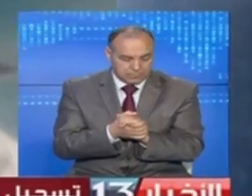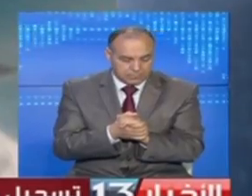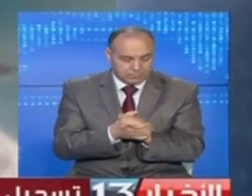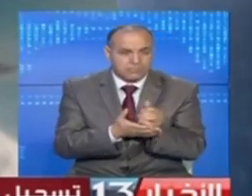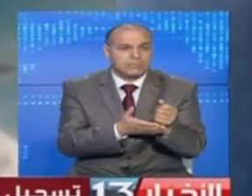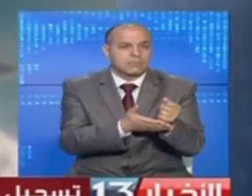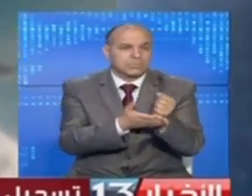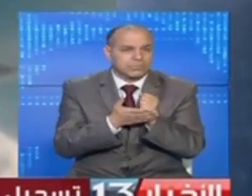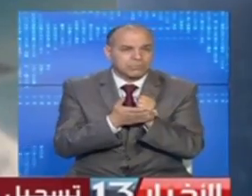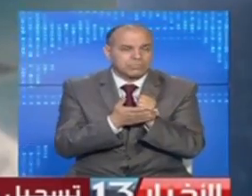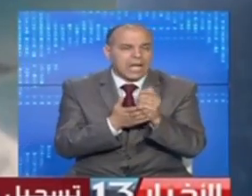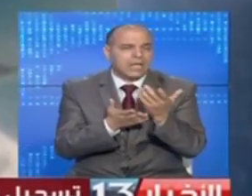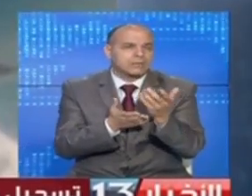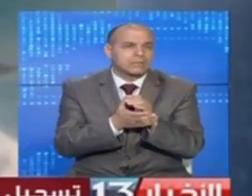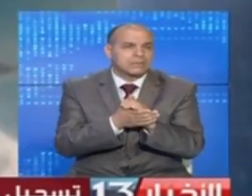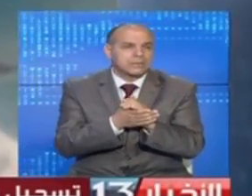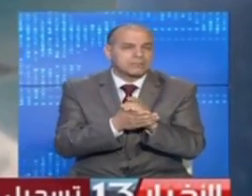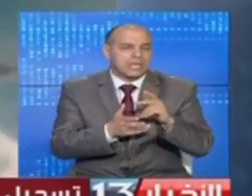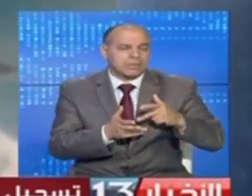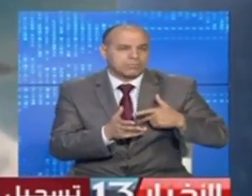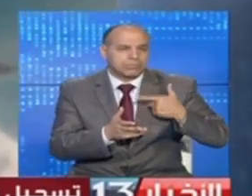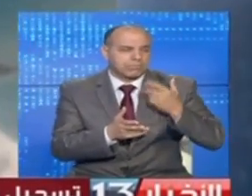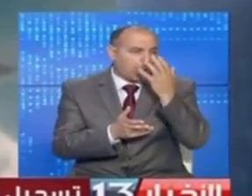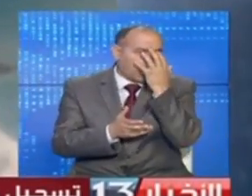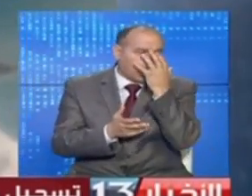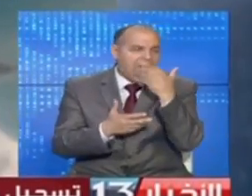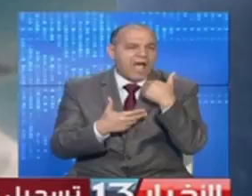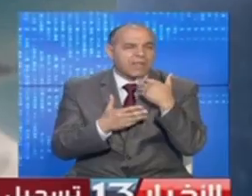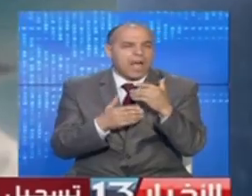السيجور اون ريانيماسيون يسمى الاقامه بوحده الانعاش.